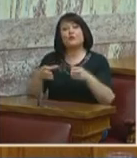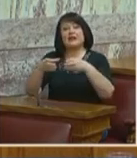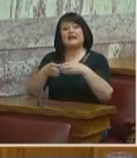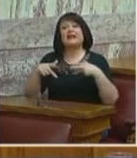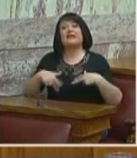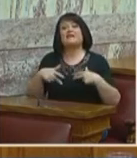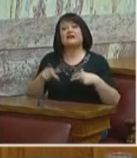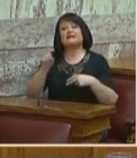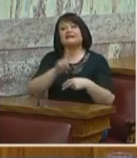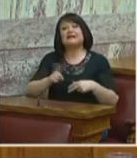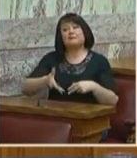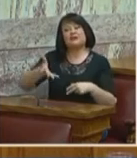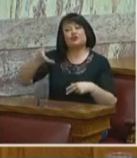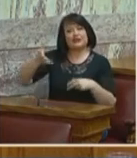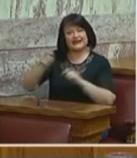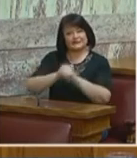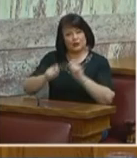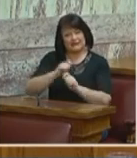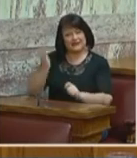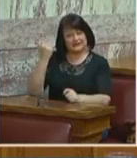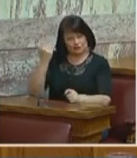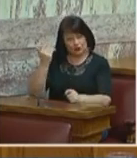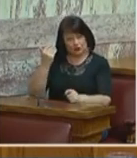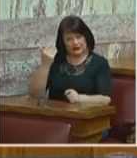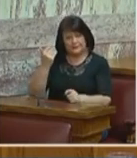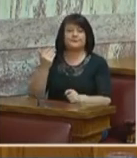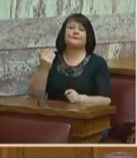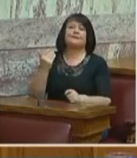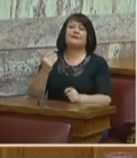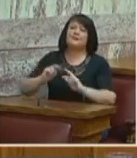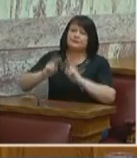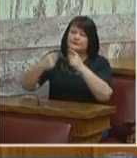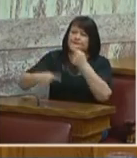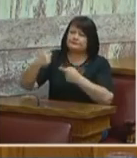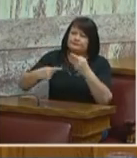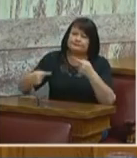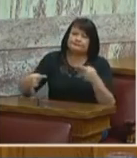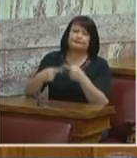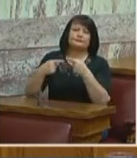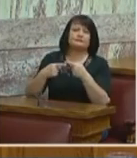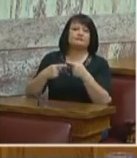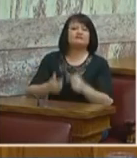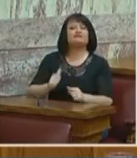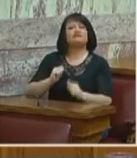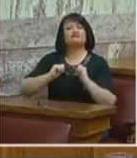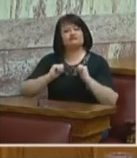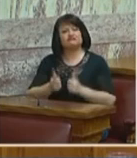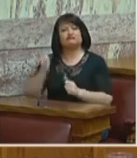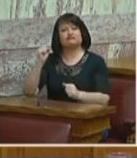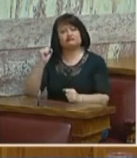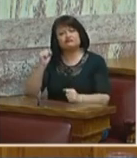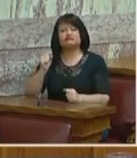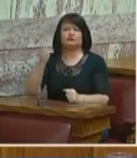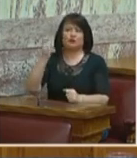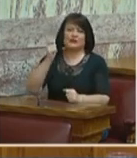Μητσοτάκη και τη συνεργασία των μέχρι τότε αδιάλακτων αντιπάλων, με τη θαραλέα πολιτική εθνικής ομοψυχίας και ενότητας του Κώστα